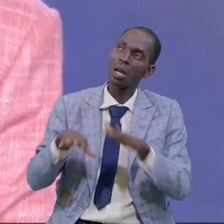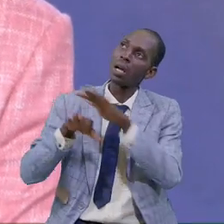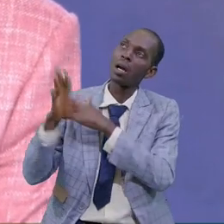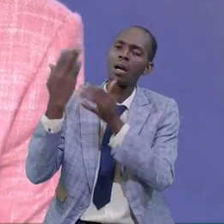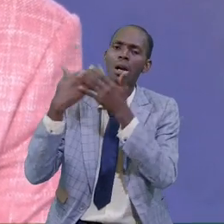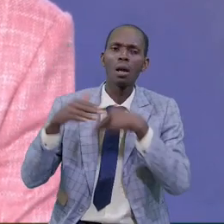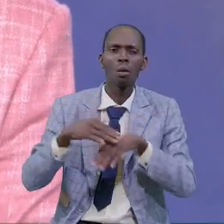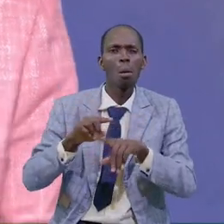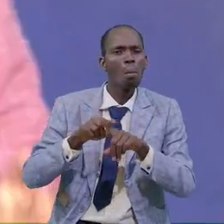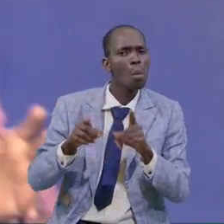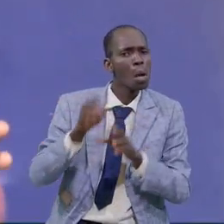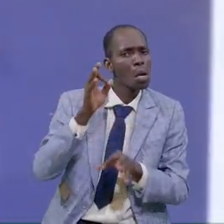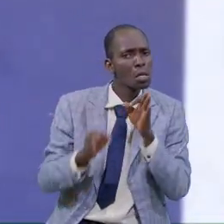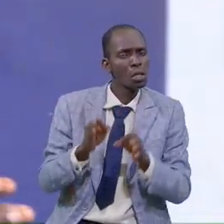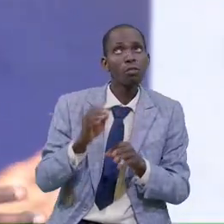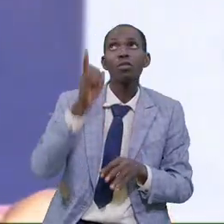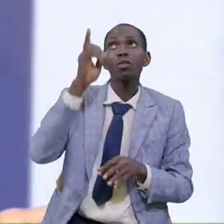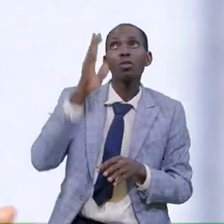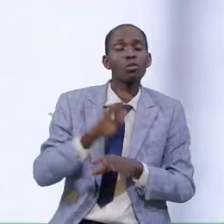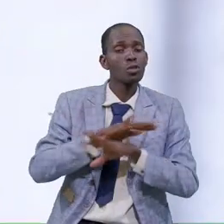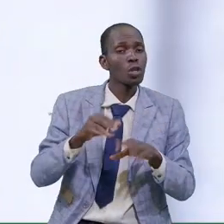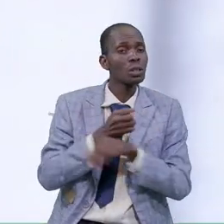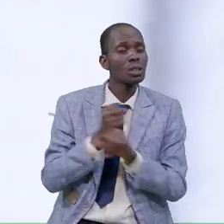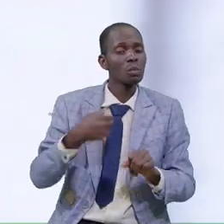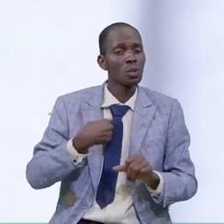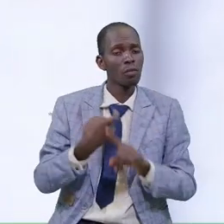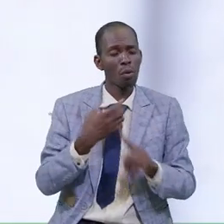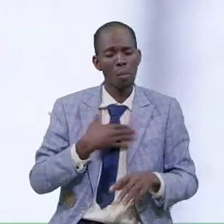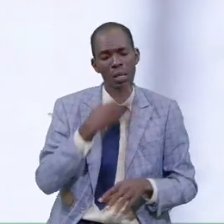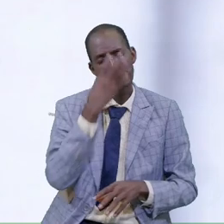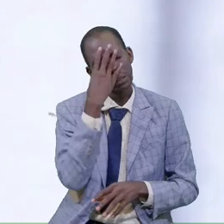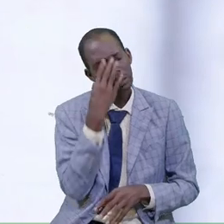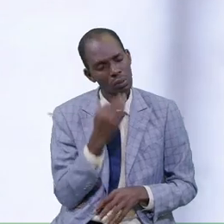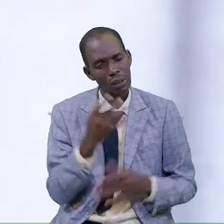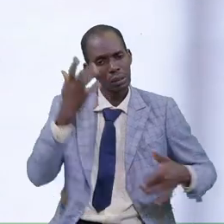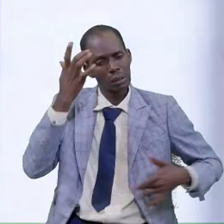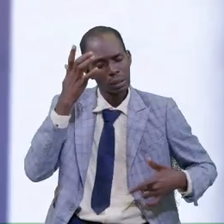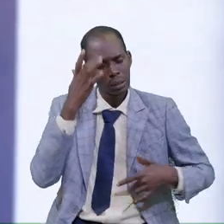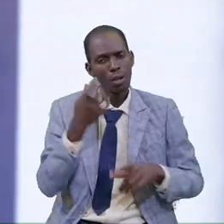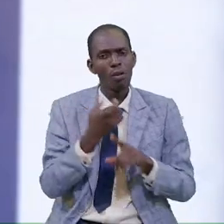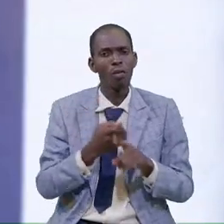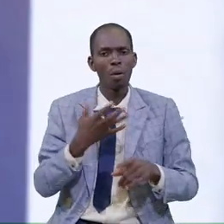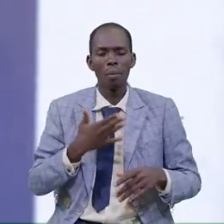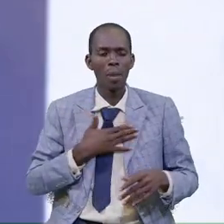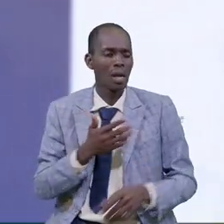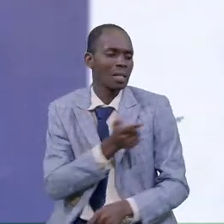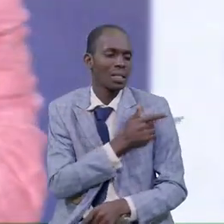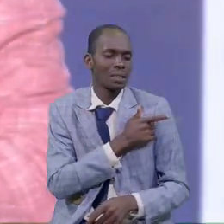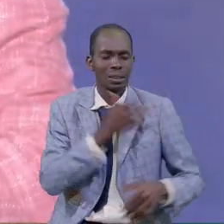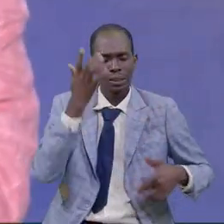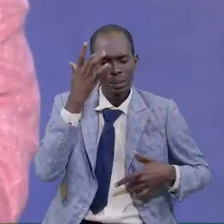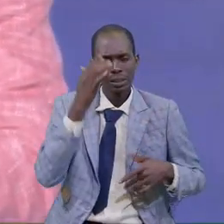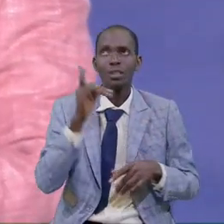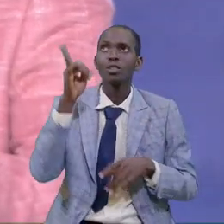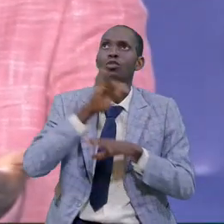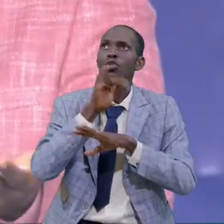pas de la maladie du sommeil, s'il ne me sauve pas de ma paresse, et s'il ne me sauve pas de mon oisiveté, et s'il ne